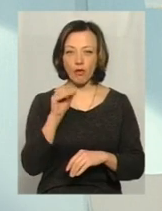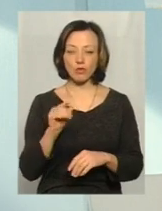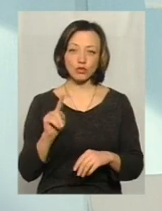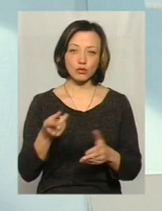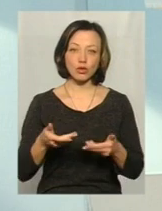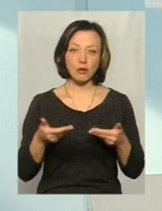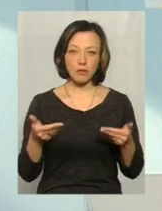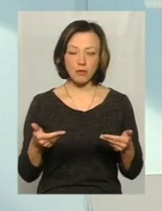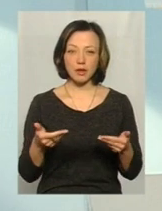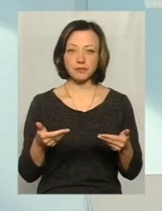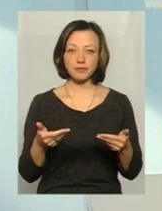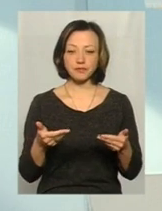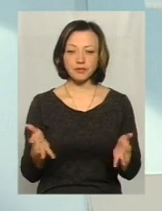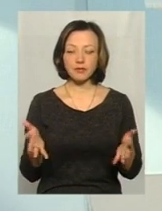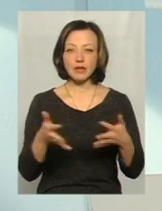ми інтегруємо